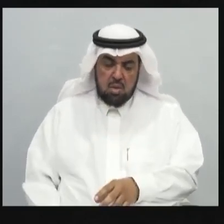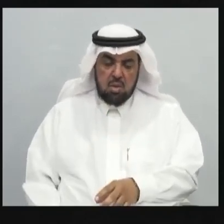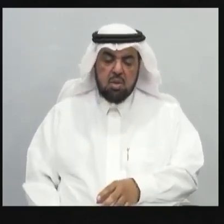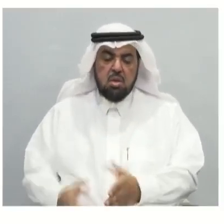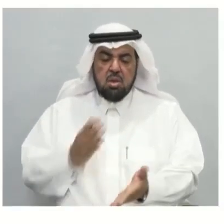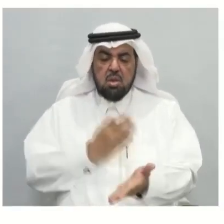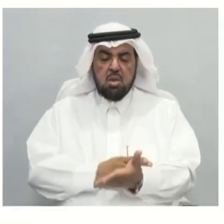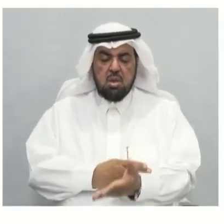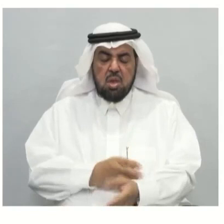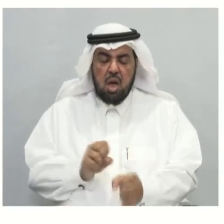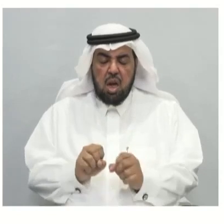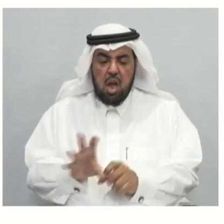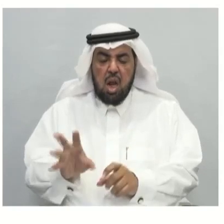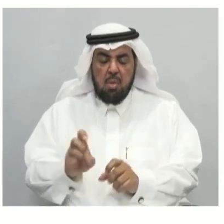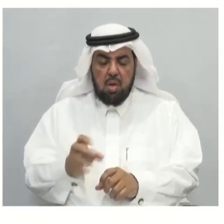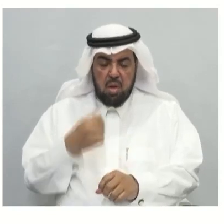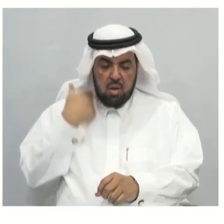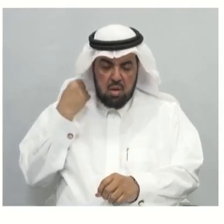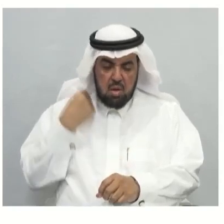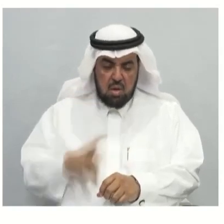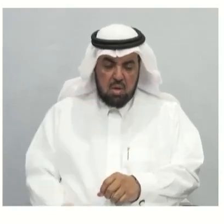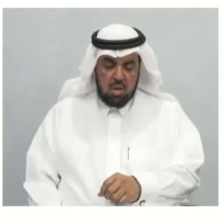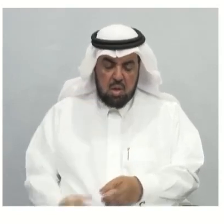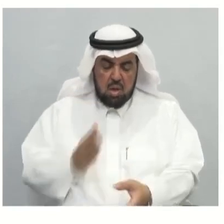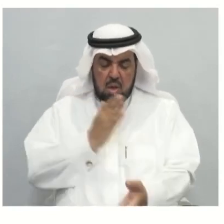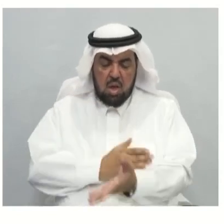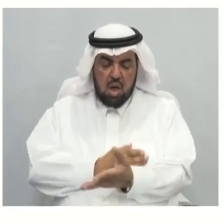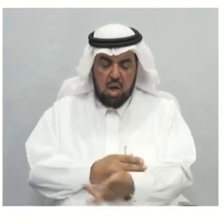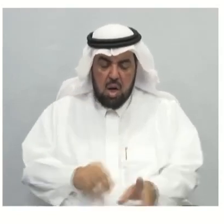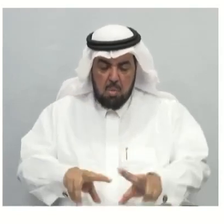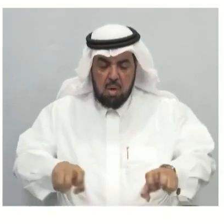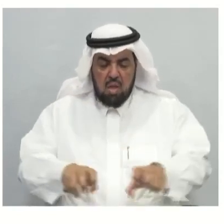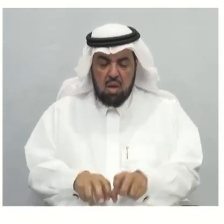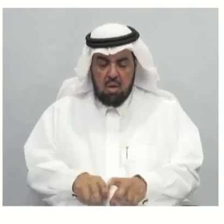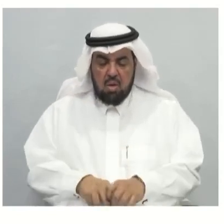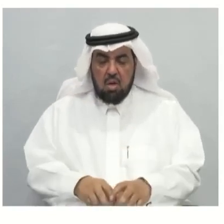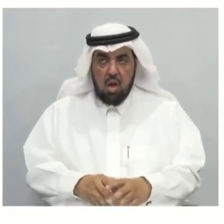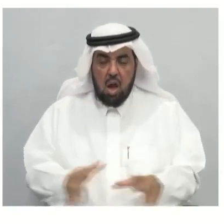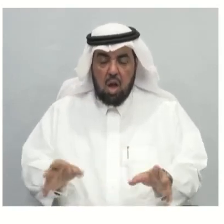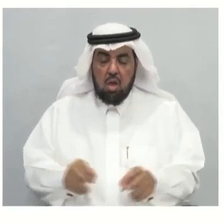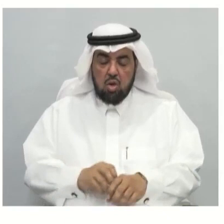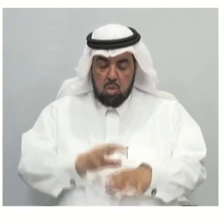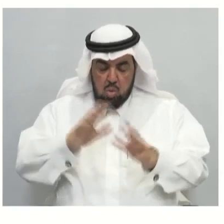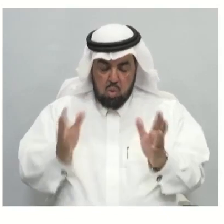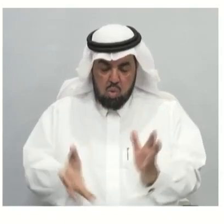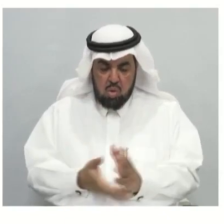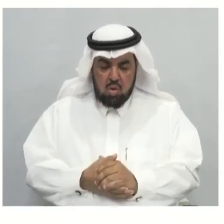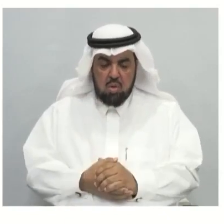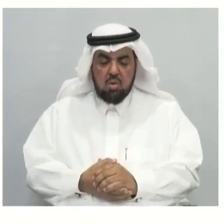تقارير اعلاميه هنالك ايضا النوع الثاني تقارير بحثيه وهي النوع الاكثر شمولا